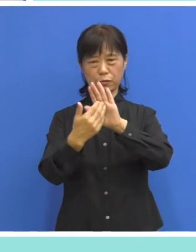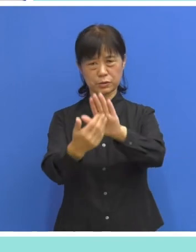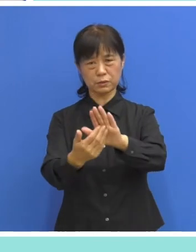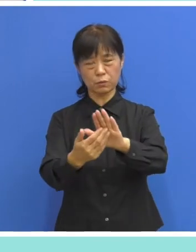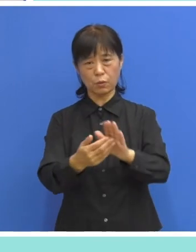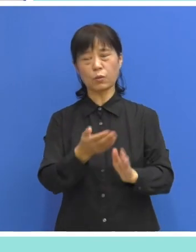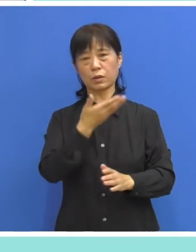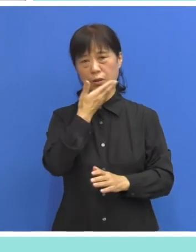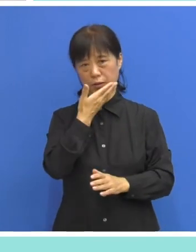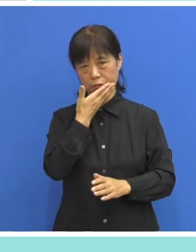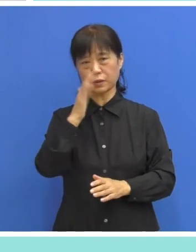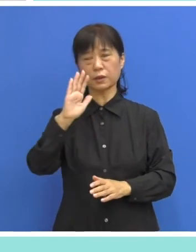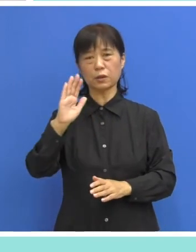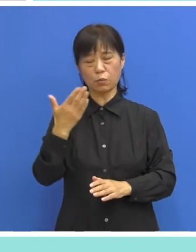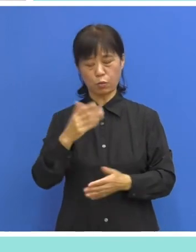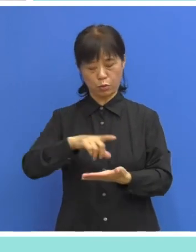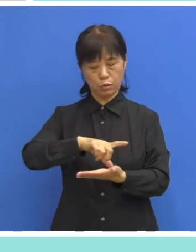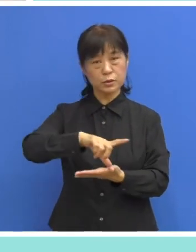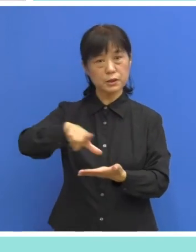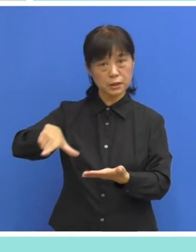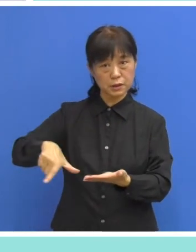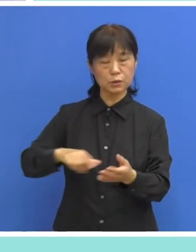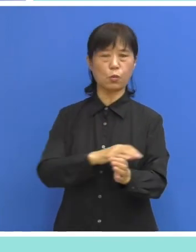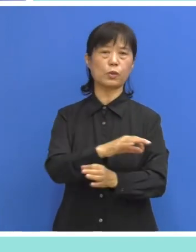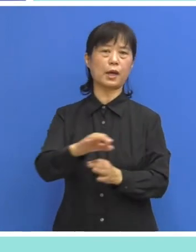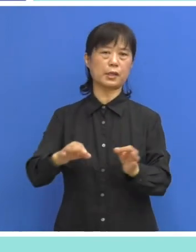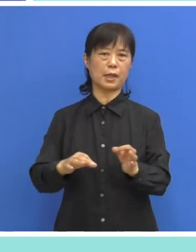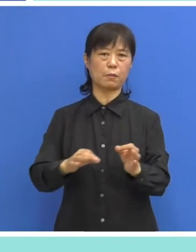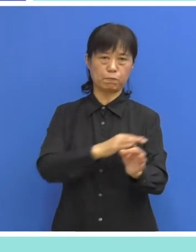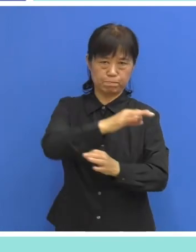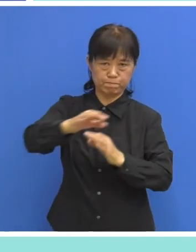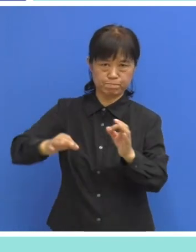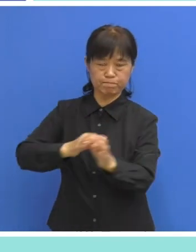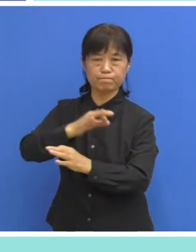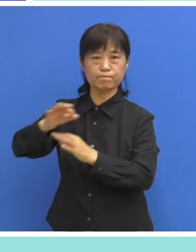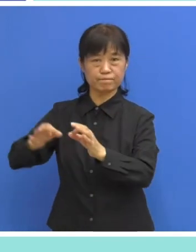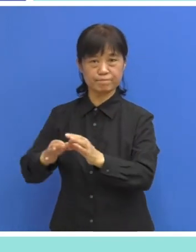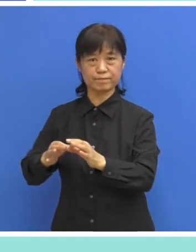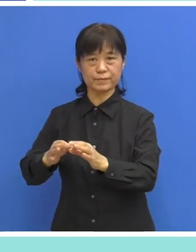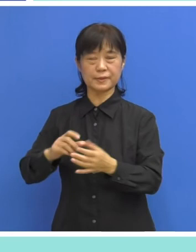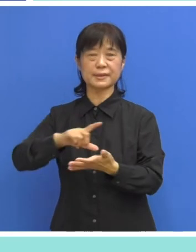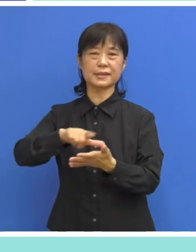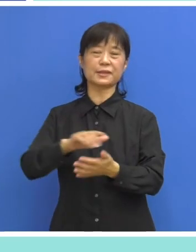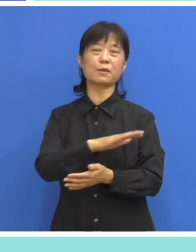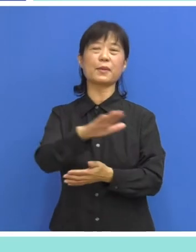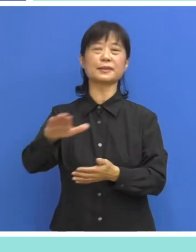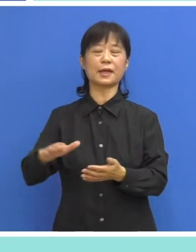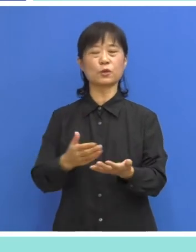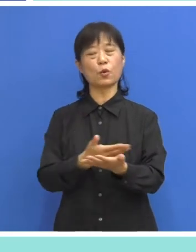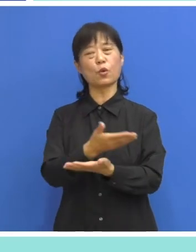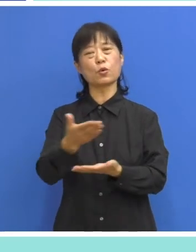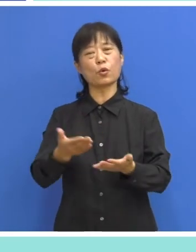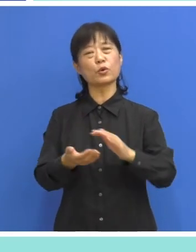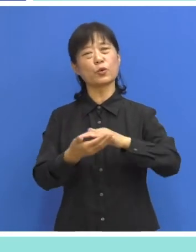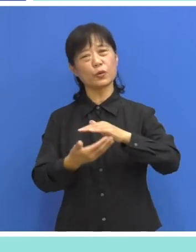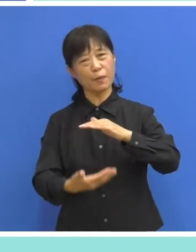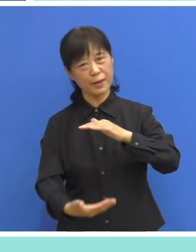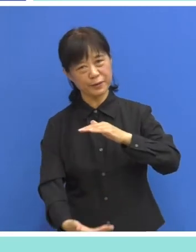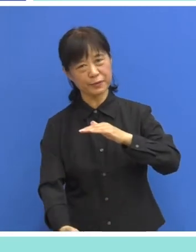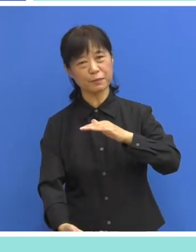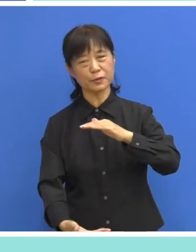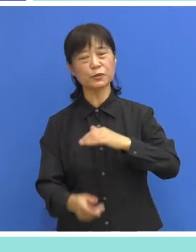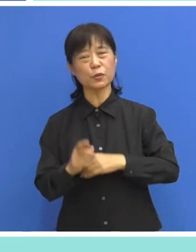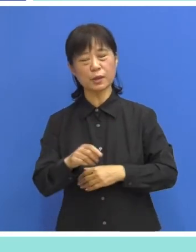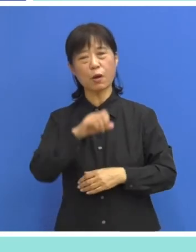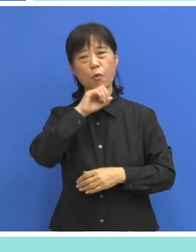ですが、繰り返しですが地域の経済を回していくということ、地域の皆さんと交流を育んでいくということ、これが